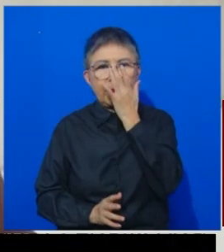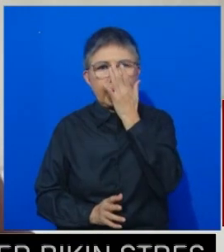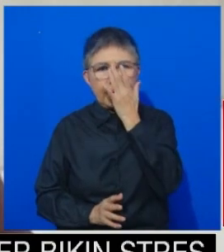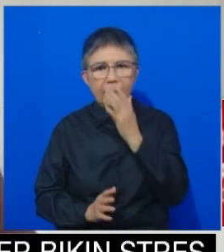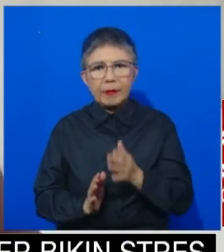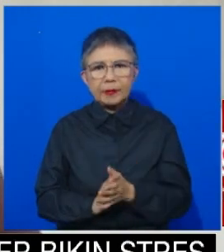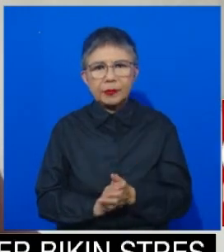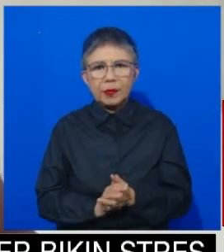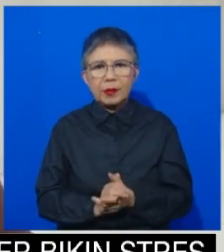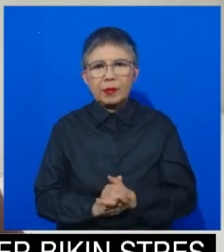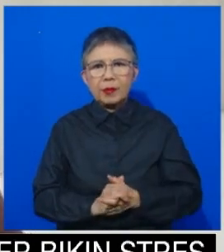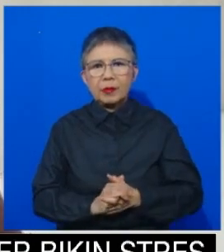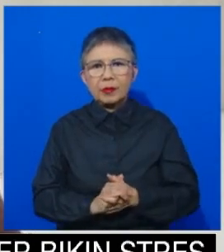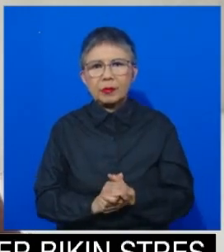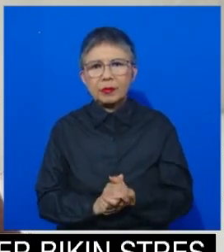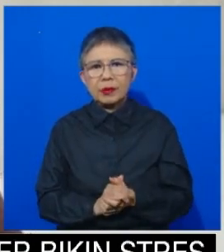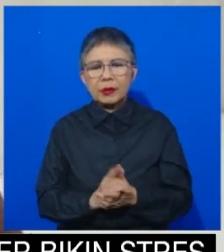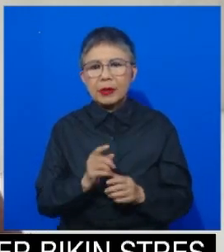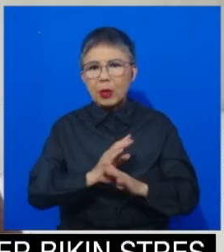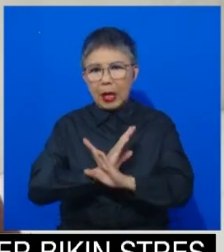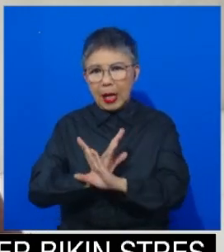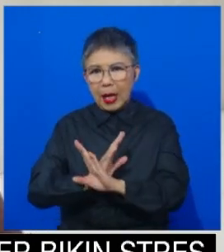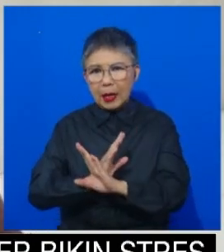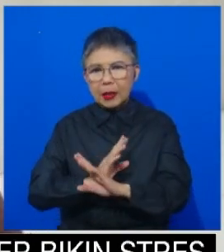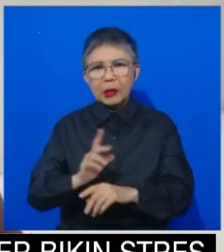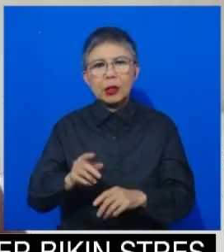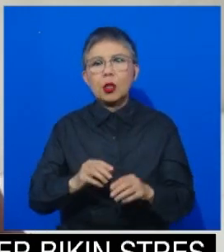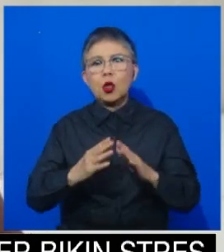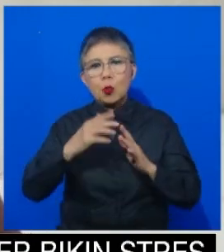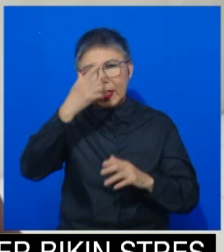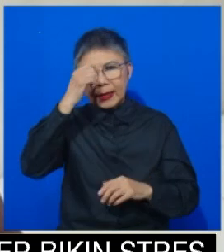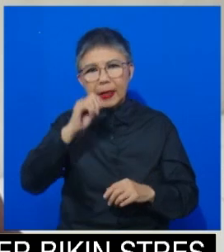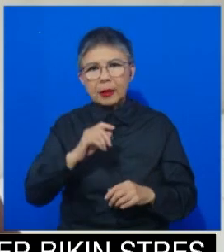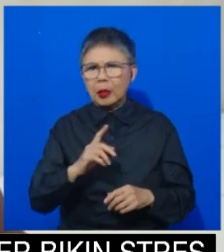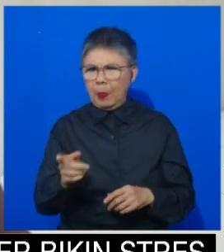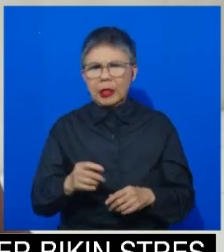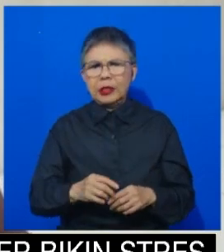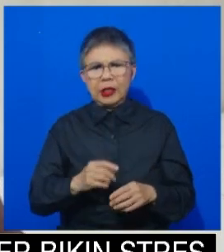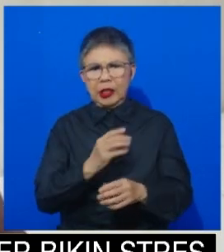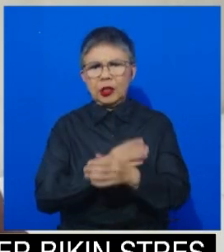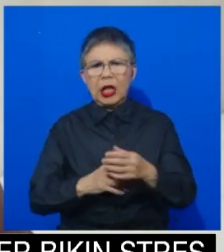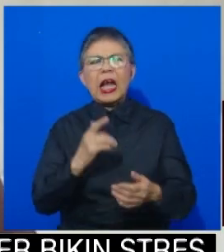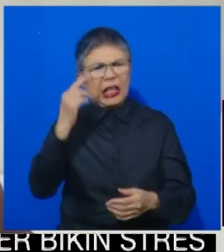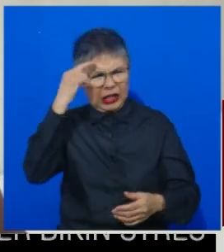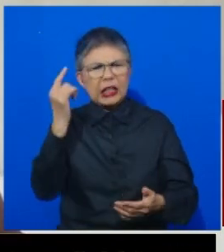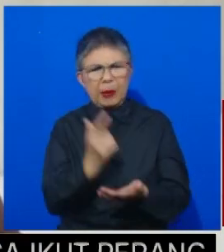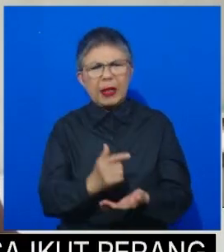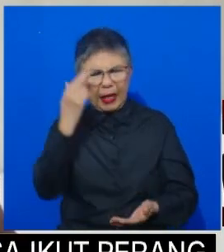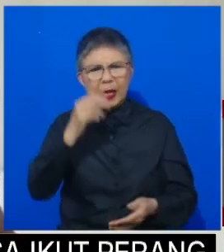Masih saya suruh nggak datang ke rumah sakit karena nggak punya biaya, dia ya kok datang ke sana. Aku pokoknya ke sana,